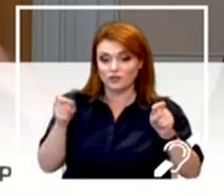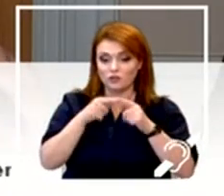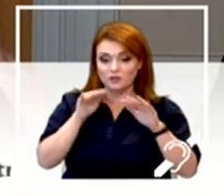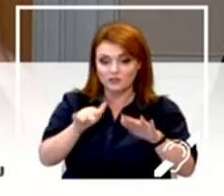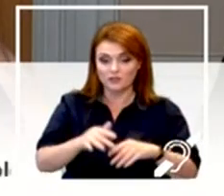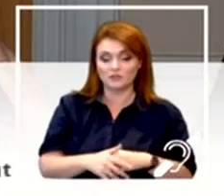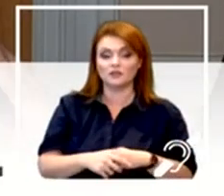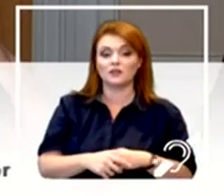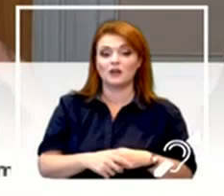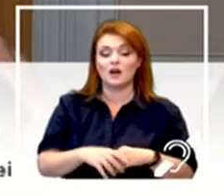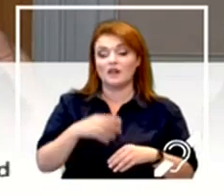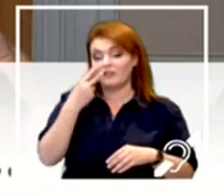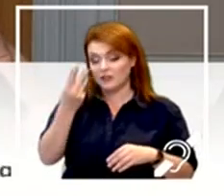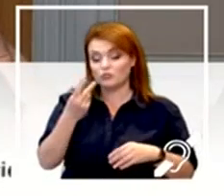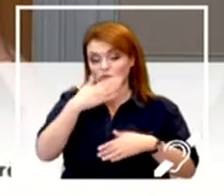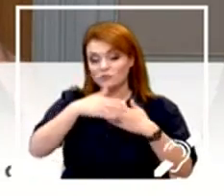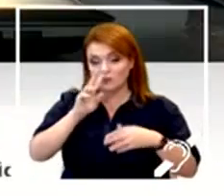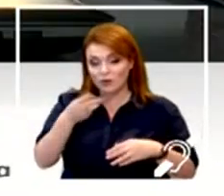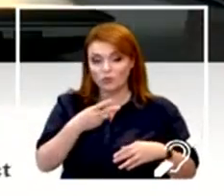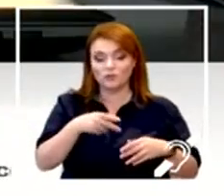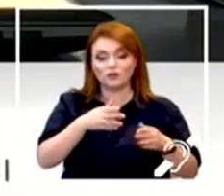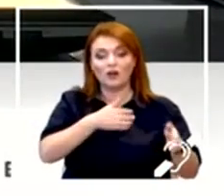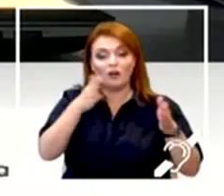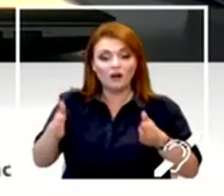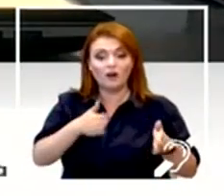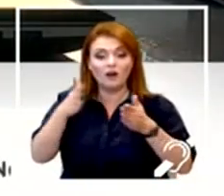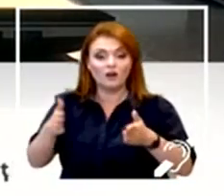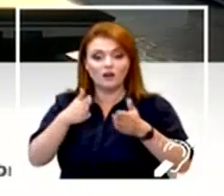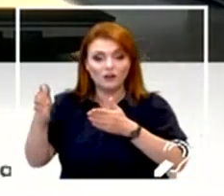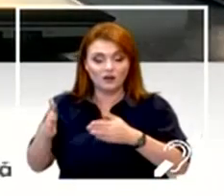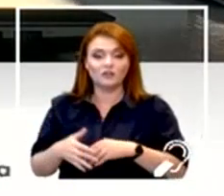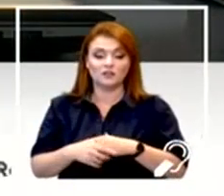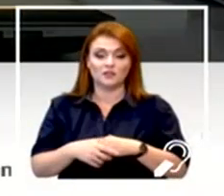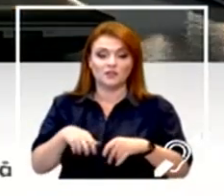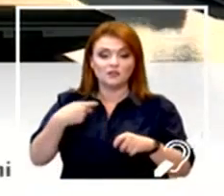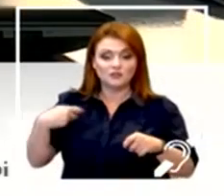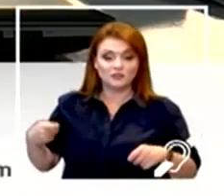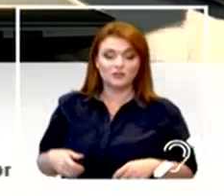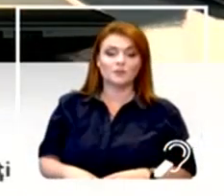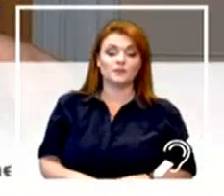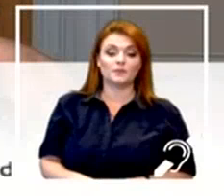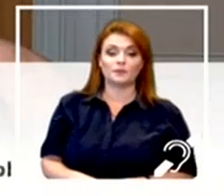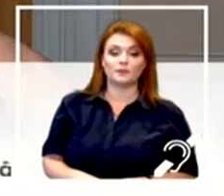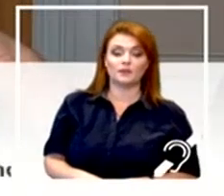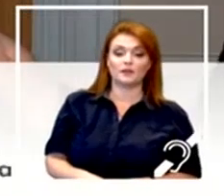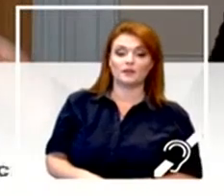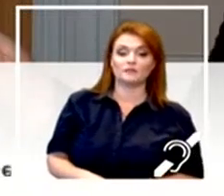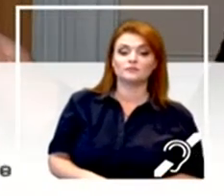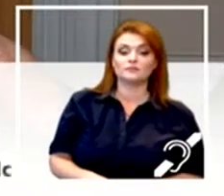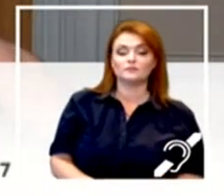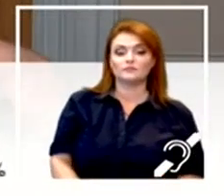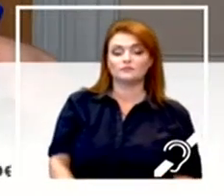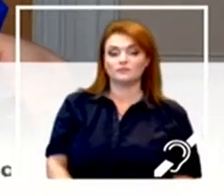apărarea cumva este orientată de a nu cerceta anume această probă. Dar până la urmă ne conformăm